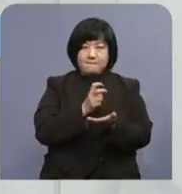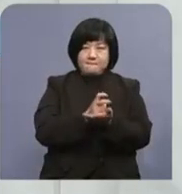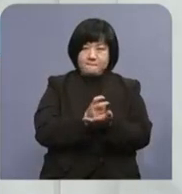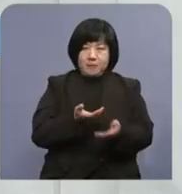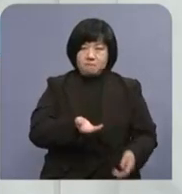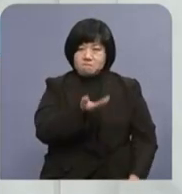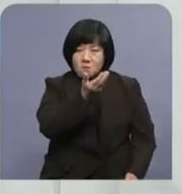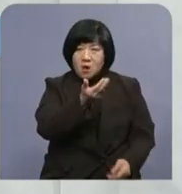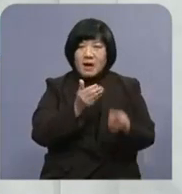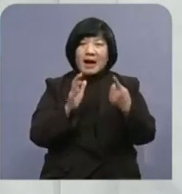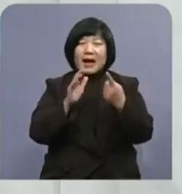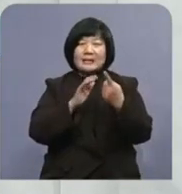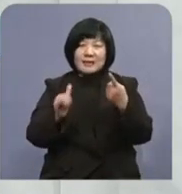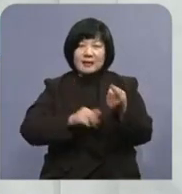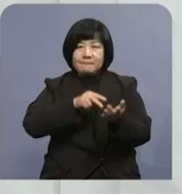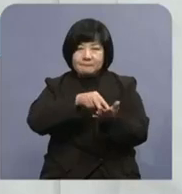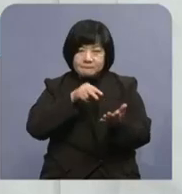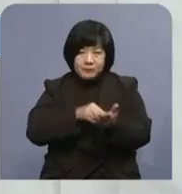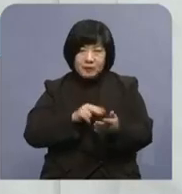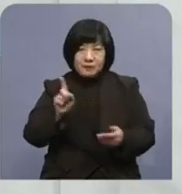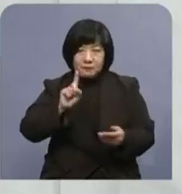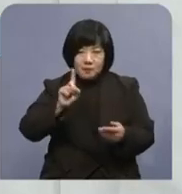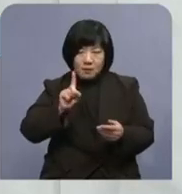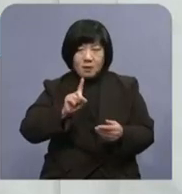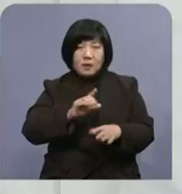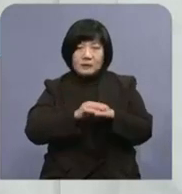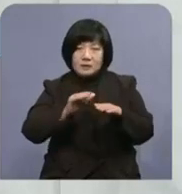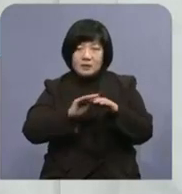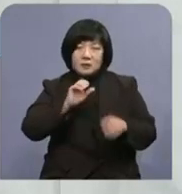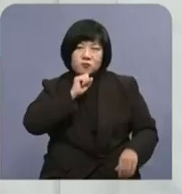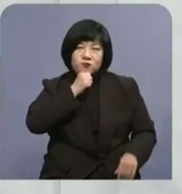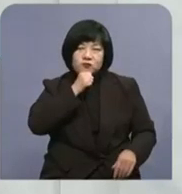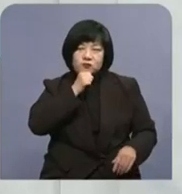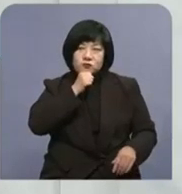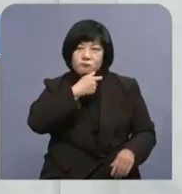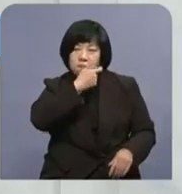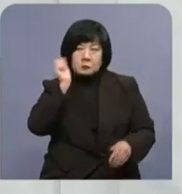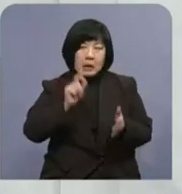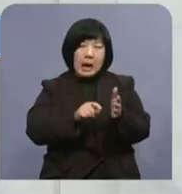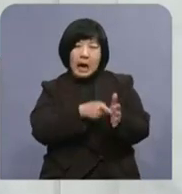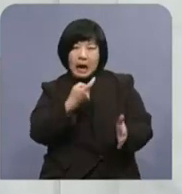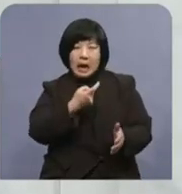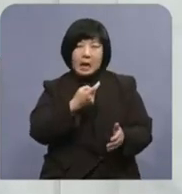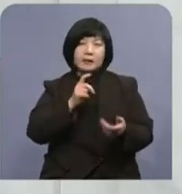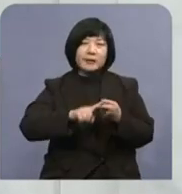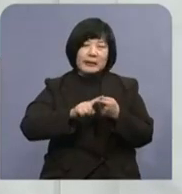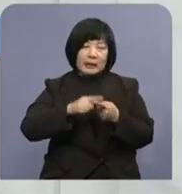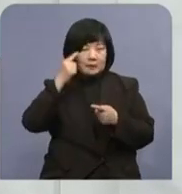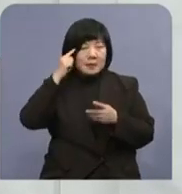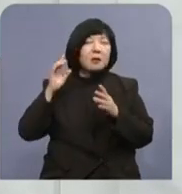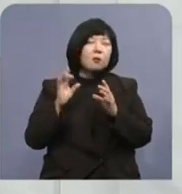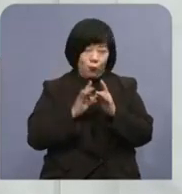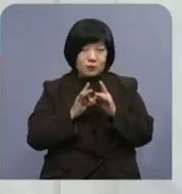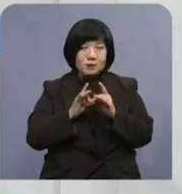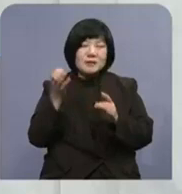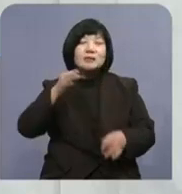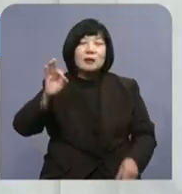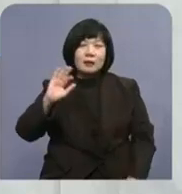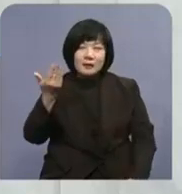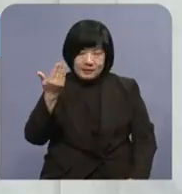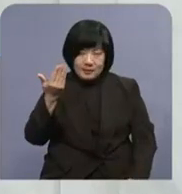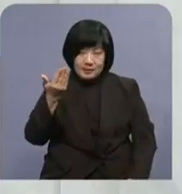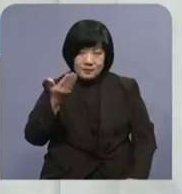한 사람으로서 법안 처리율이 낮다는 지적에 대해서는 제가 충분히 동감하고 있습니다 최근에